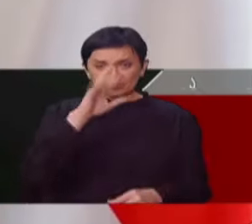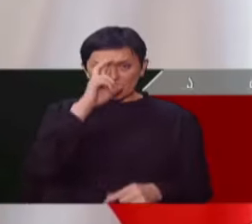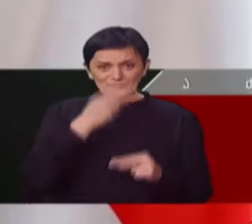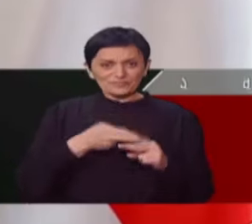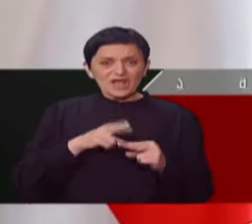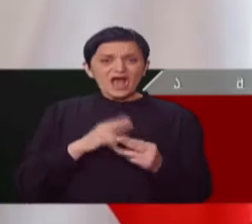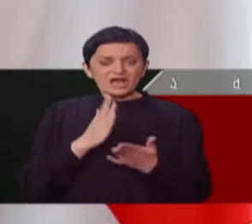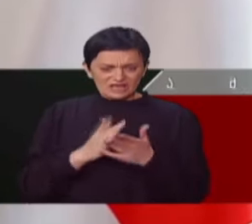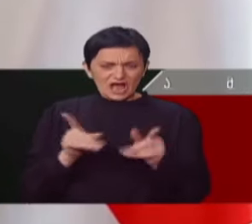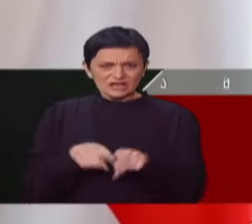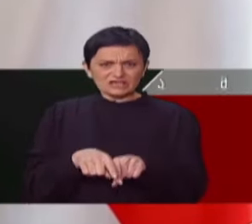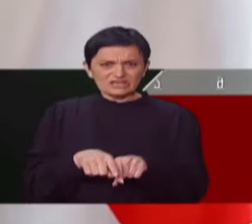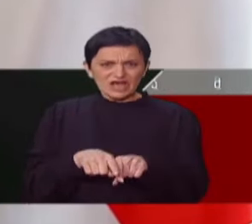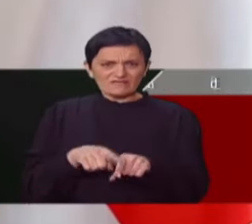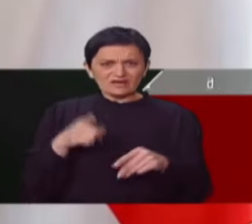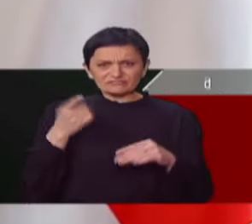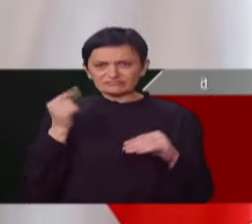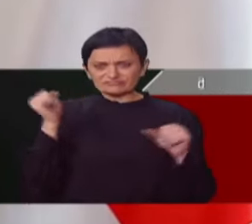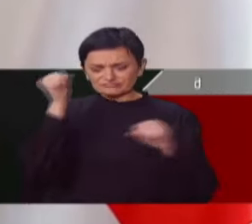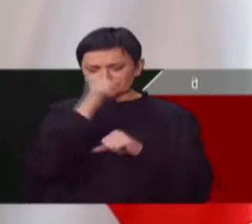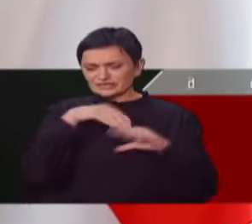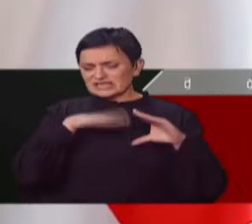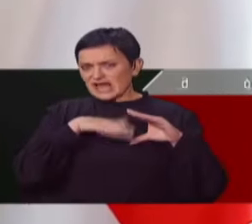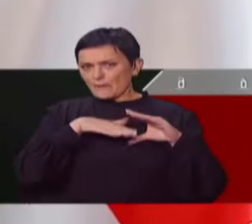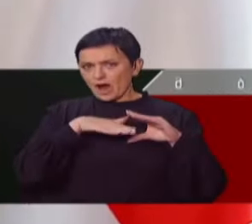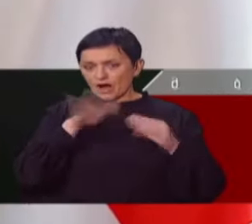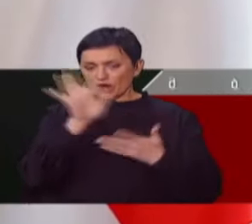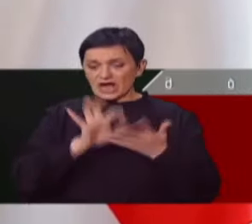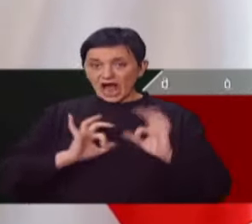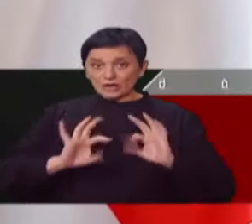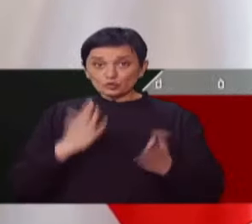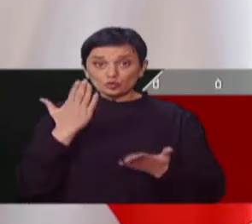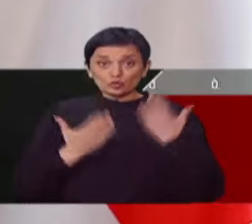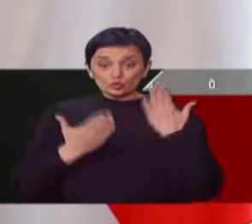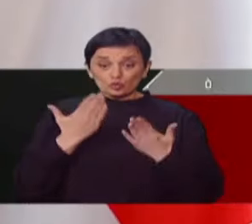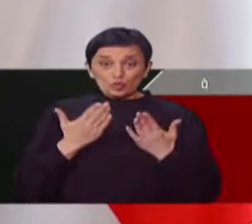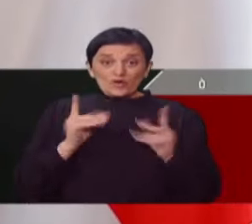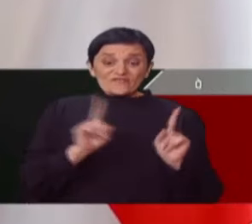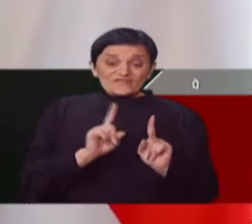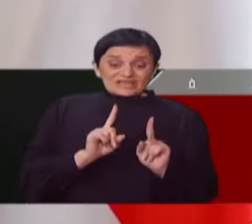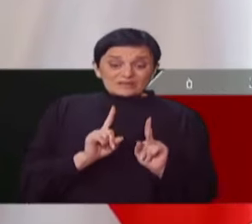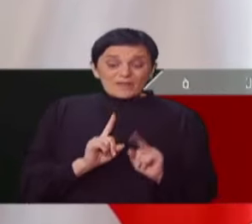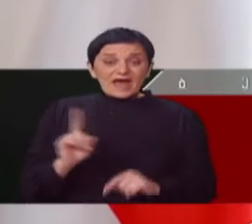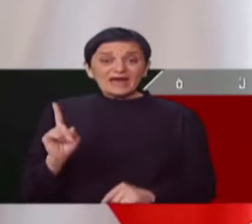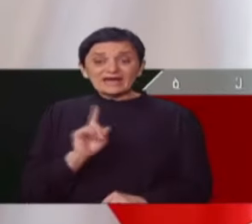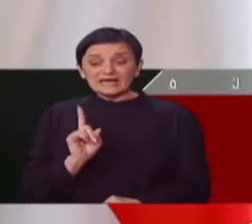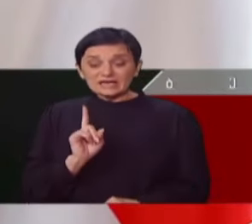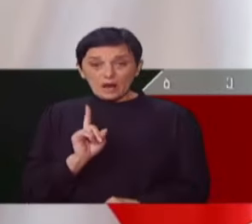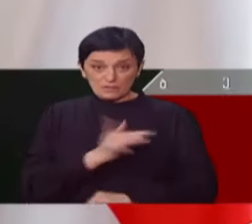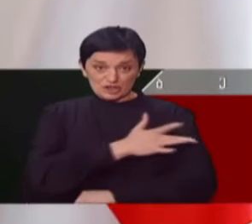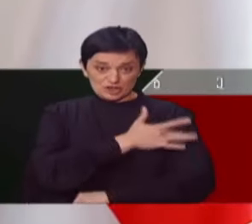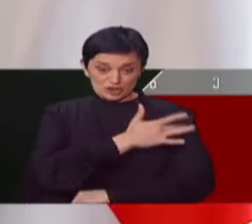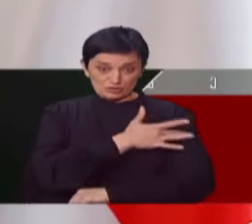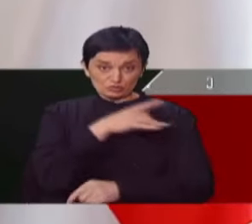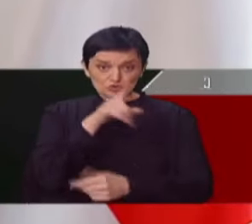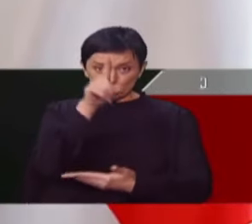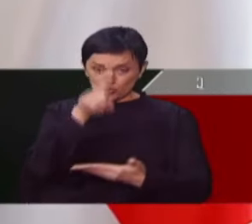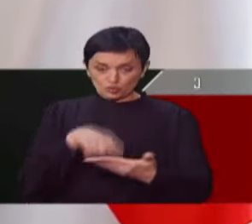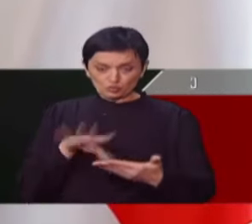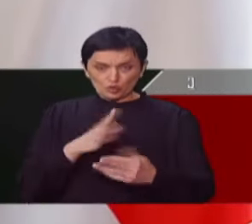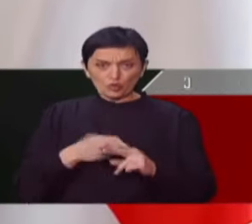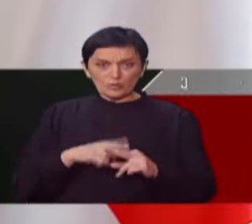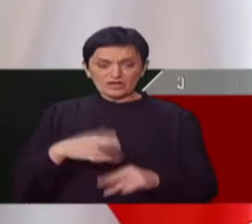арис асеве демагогиуре ганцхадебеби. Ту винме и туда раме им сахуреб, мдоблобас, эс